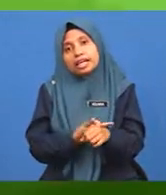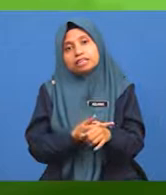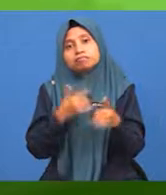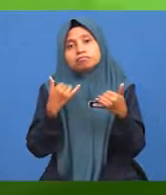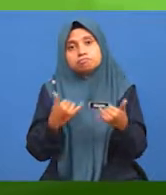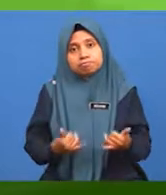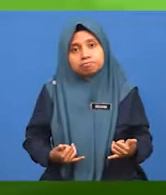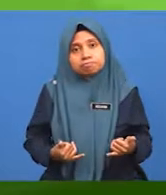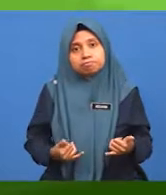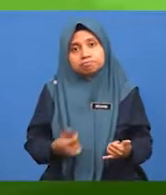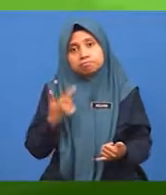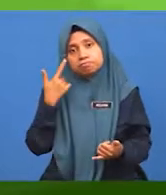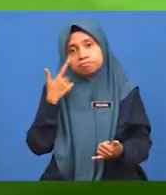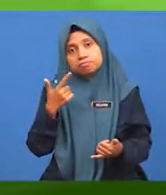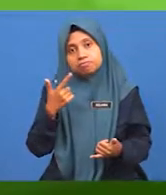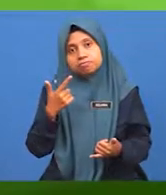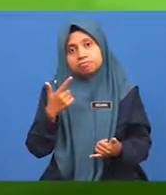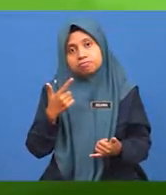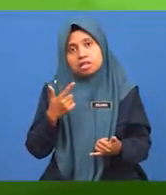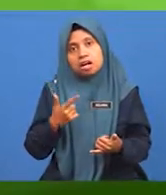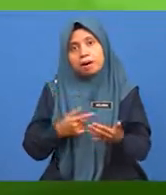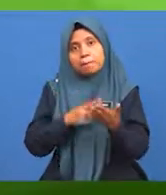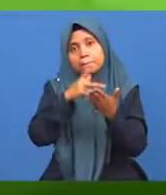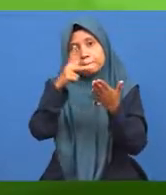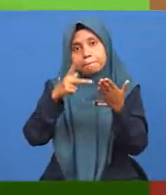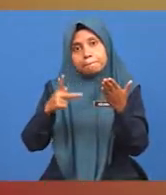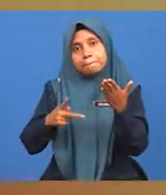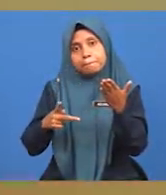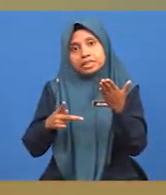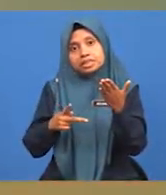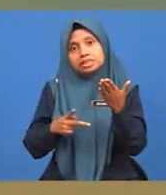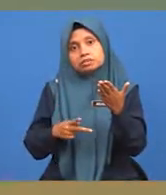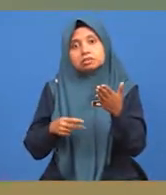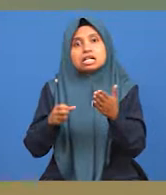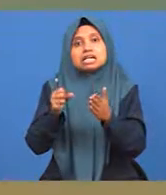Sekarang, lihat peta semenanjung Malaysia ini.